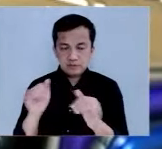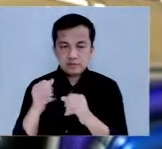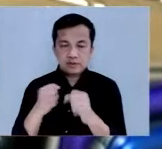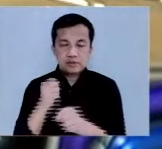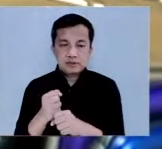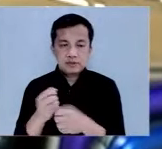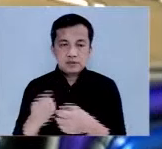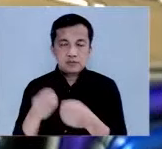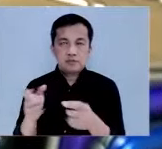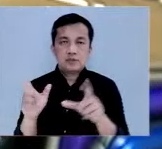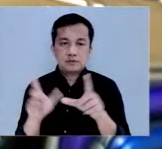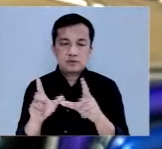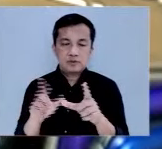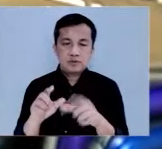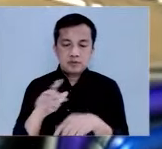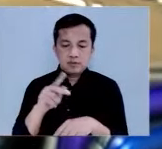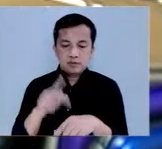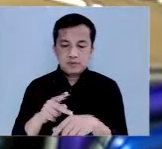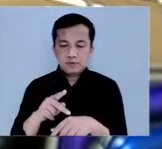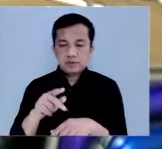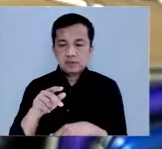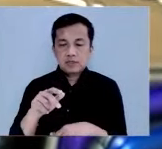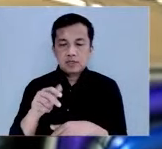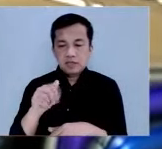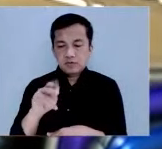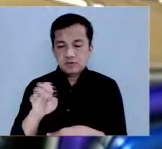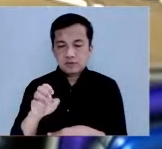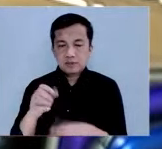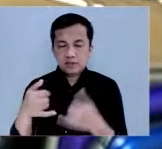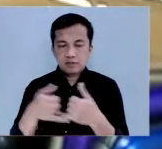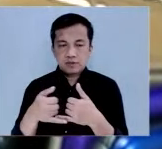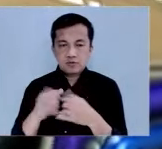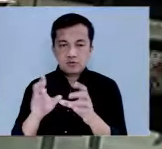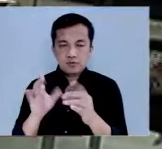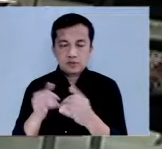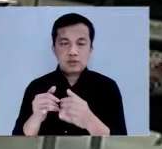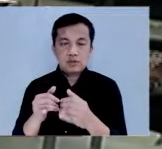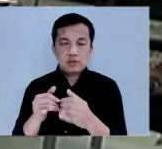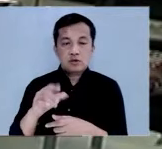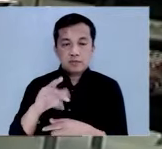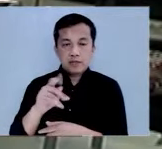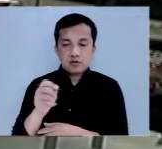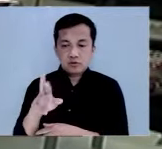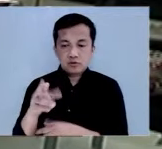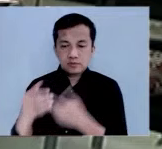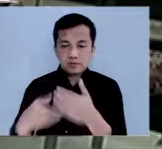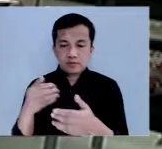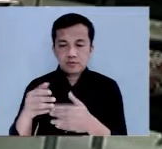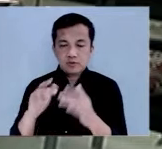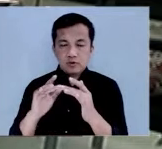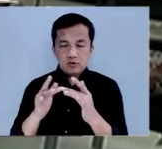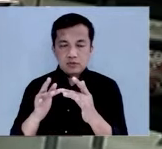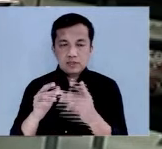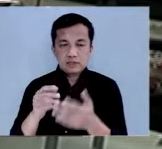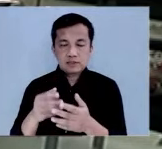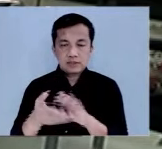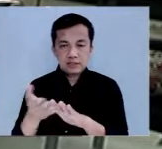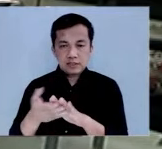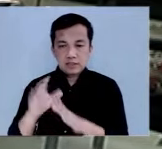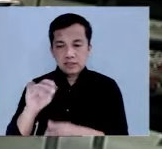ng lisensya ng Philippine amusement and gaming corporation o PAGCOR para magpatakbo ng online Casino mula